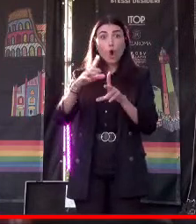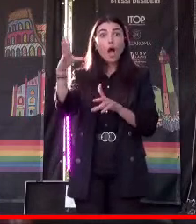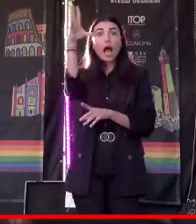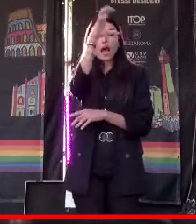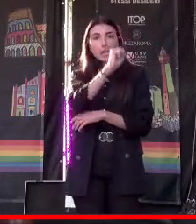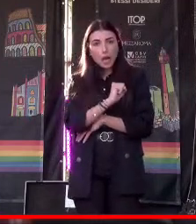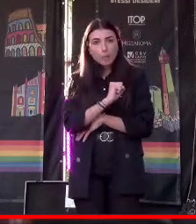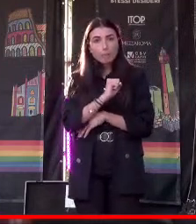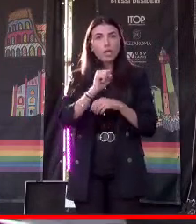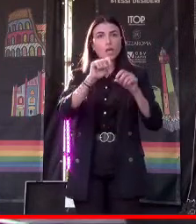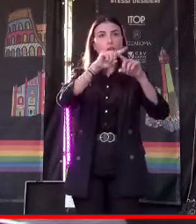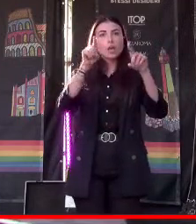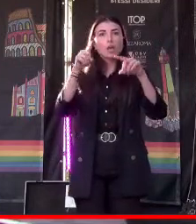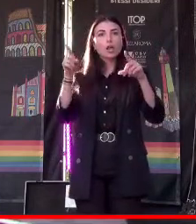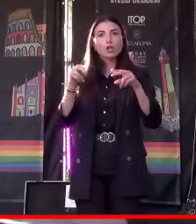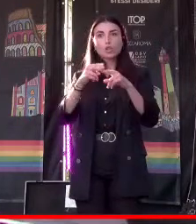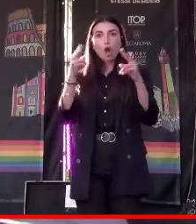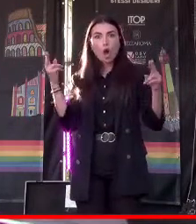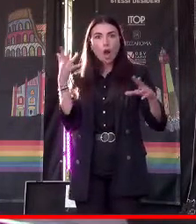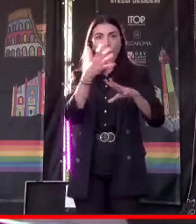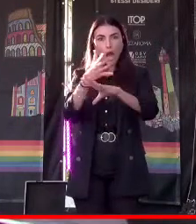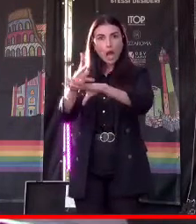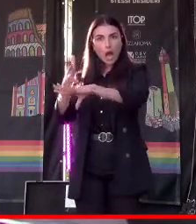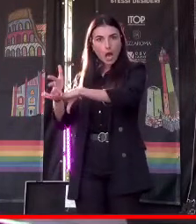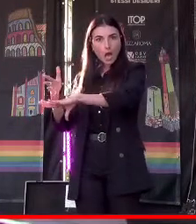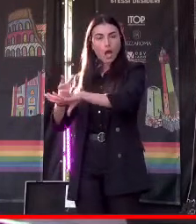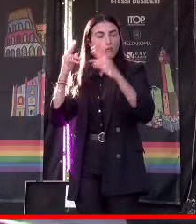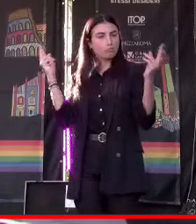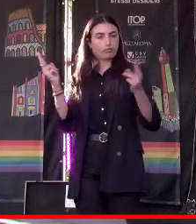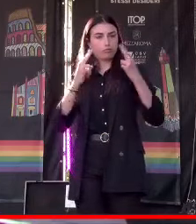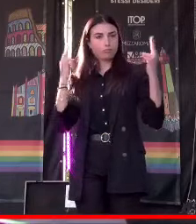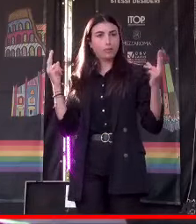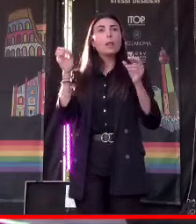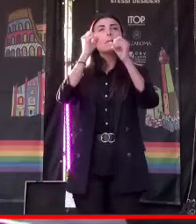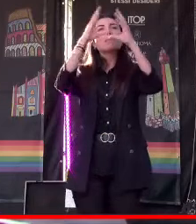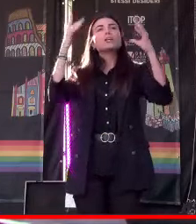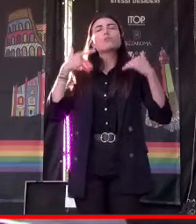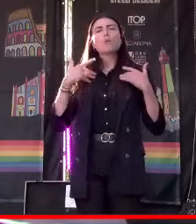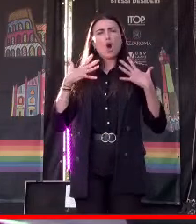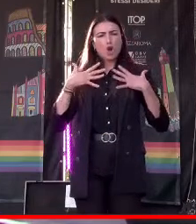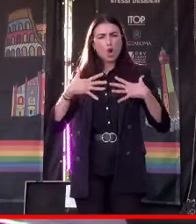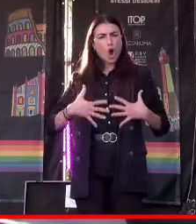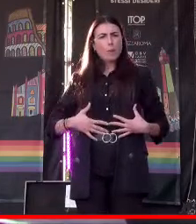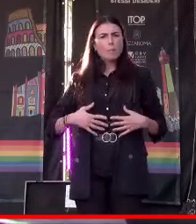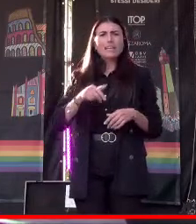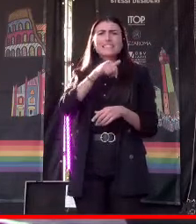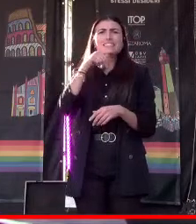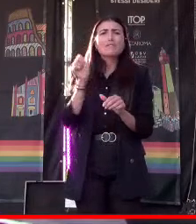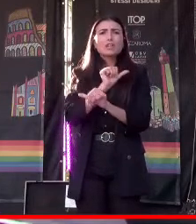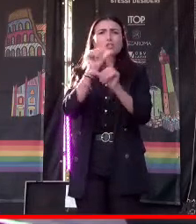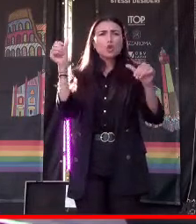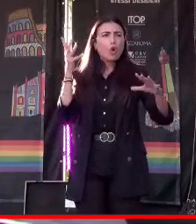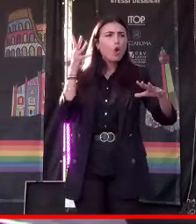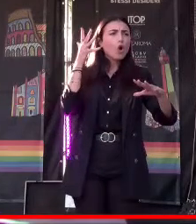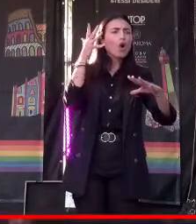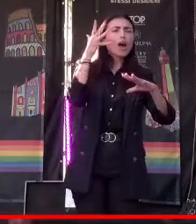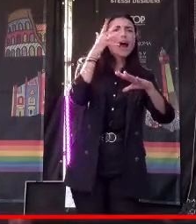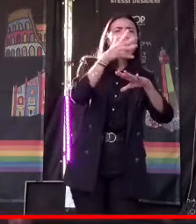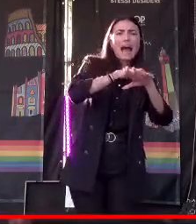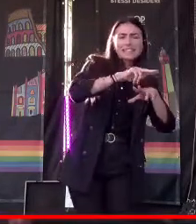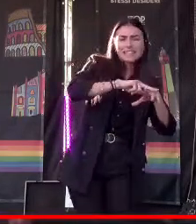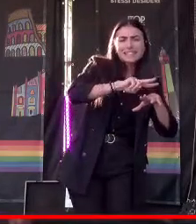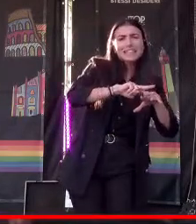più vulnerabili, i corpi, elementi più vulnerabili necessitanti solo di assistenza e cura, che è una follia. Noi siamo qui